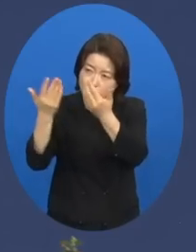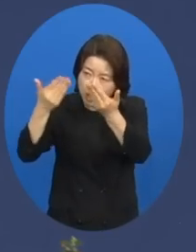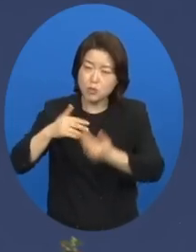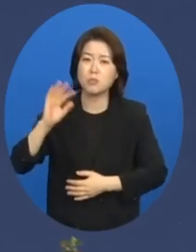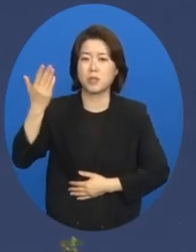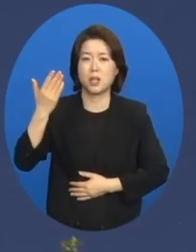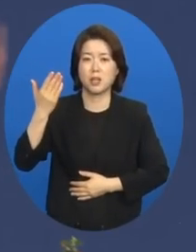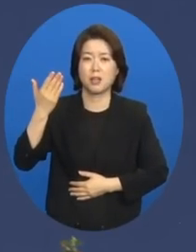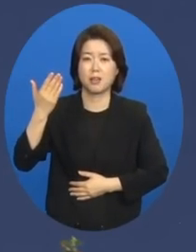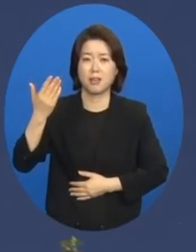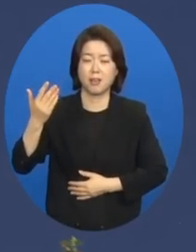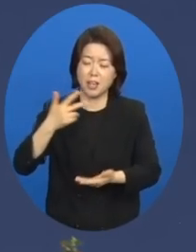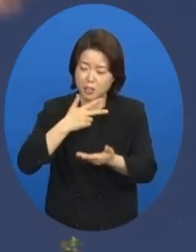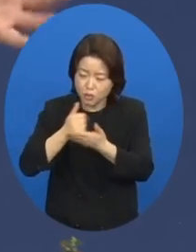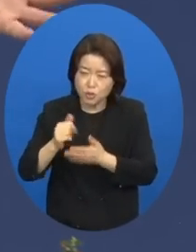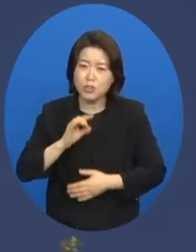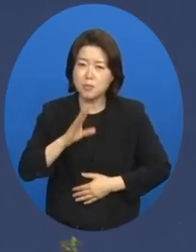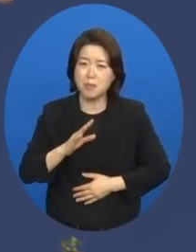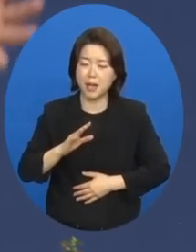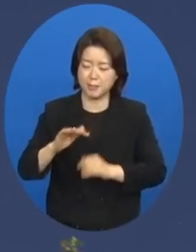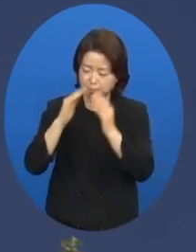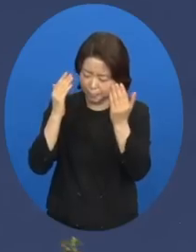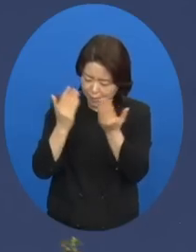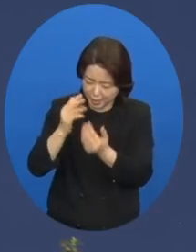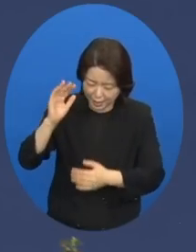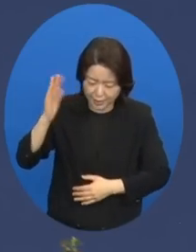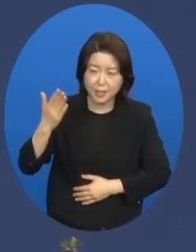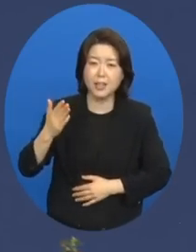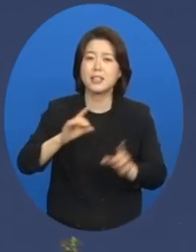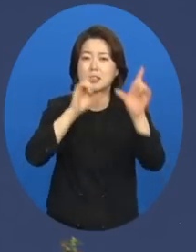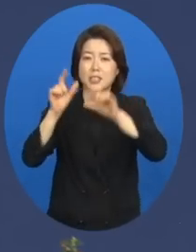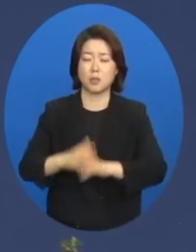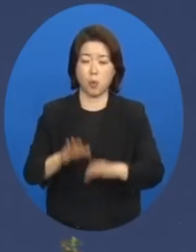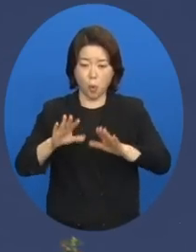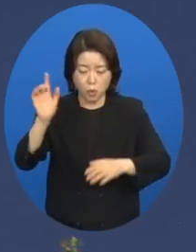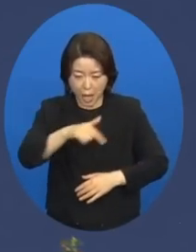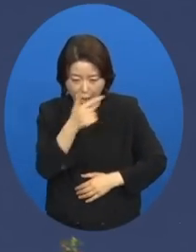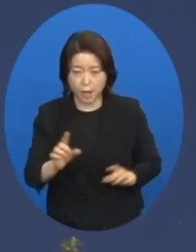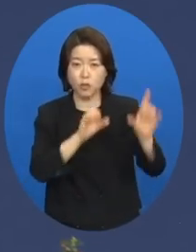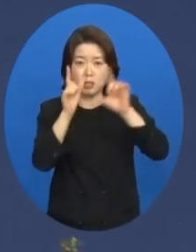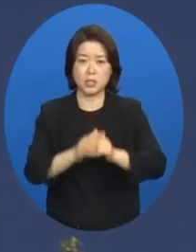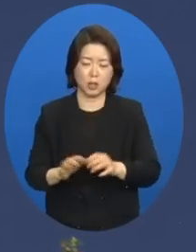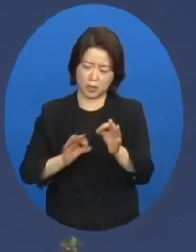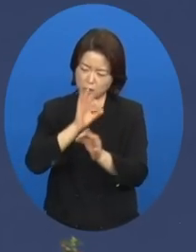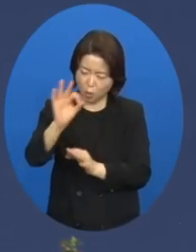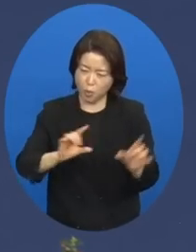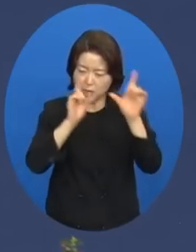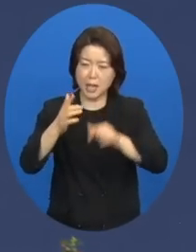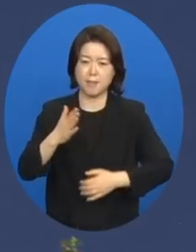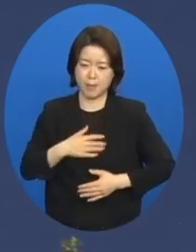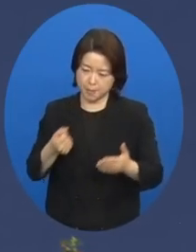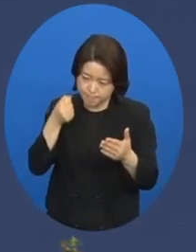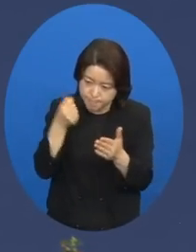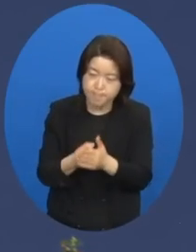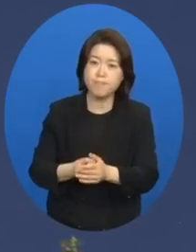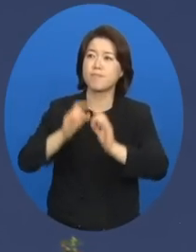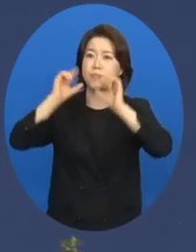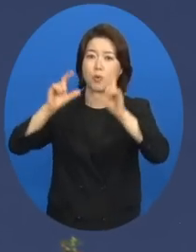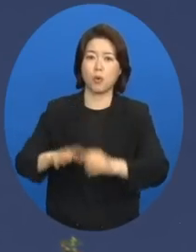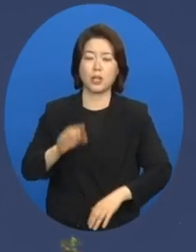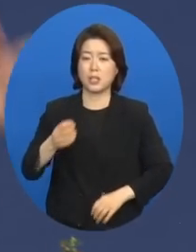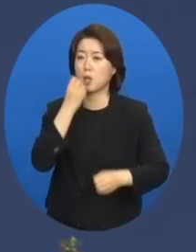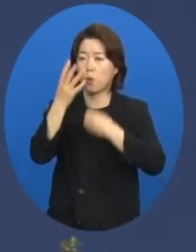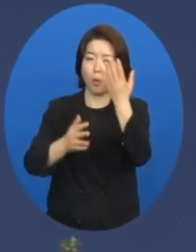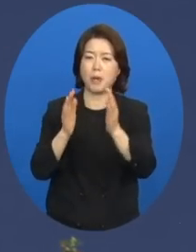되는, 그래서 주님이 나의 전부가 되는 삶, 이게 오늘 하루를 살고 영혼을 사는 나의 결정입니다. 이렇게